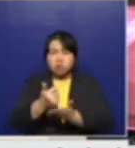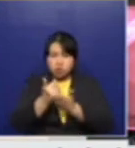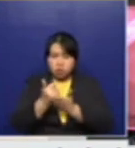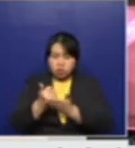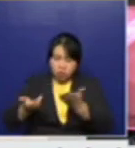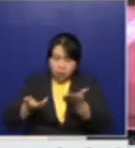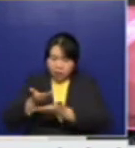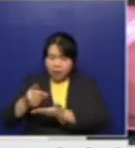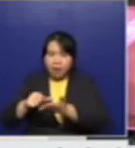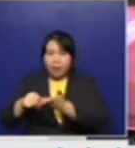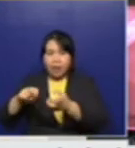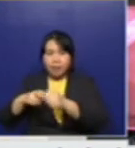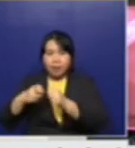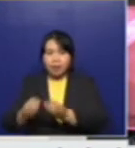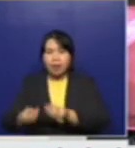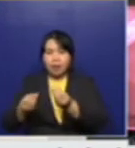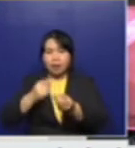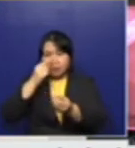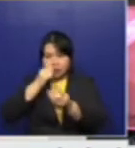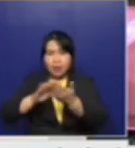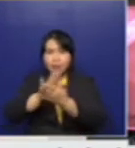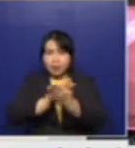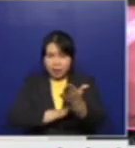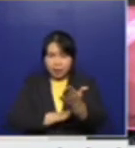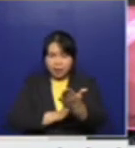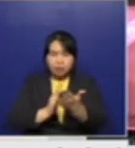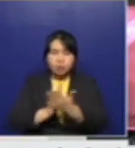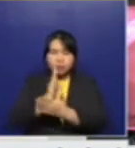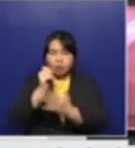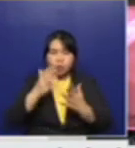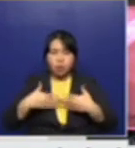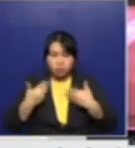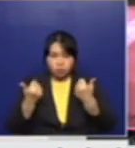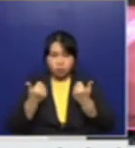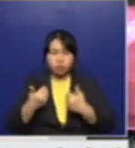แก้ปัญหาเพื่อประเทศชาติของเราให้มีความผาสุกยั่งยืนตลอดไปขอบคุณมากครับ